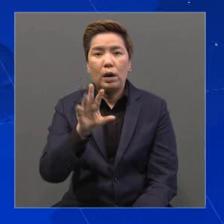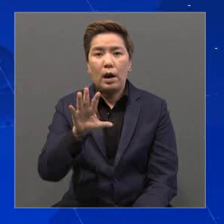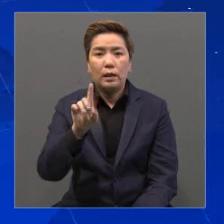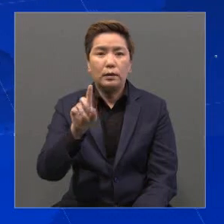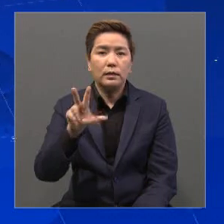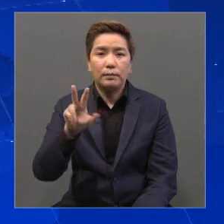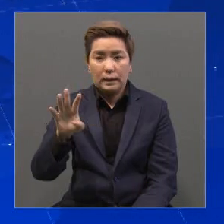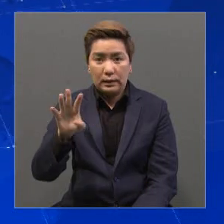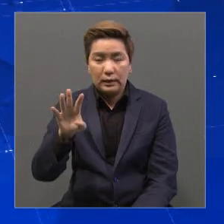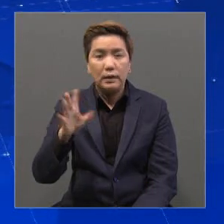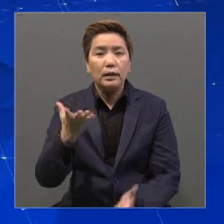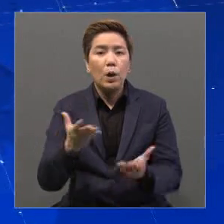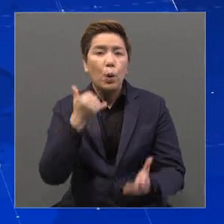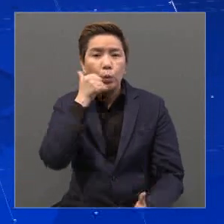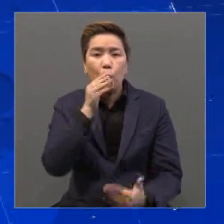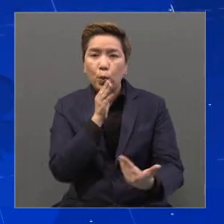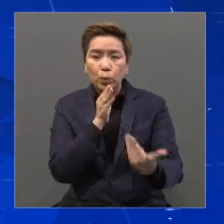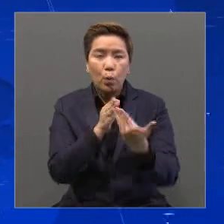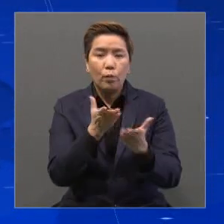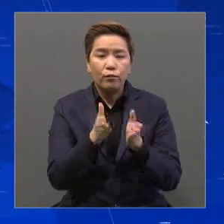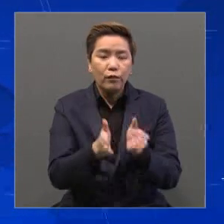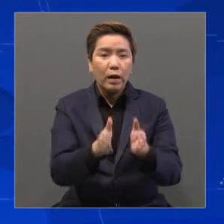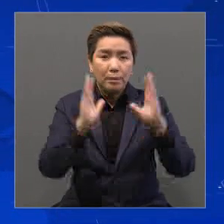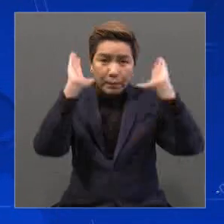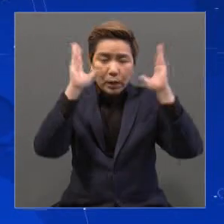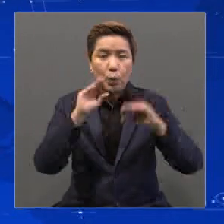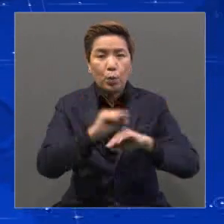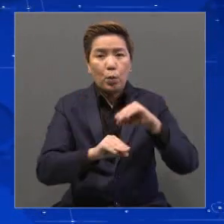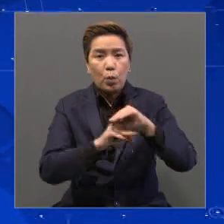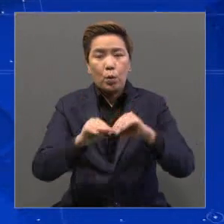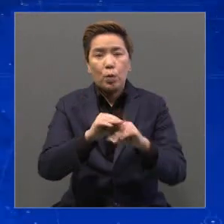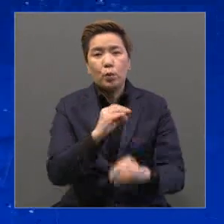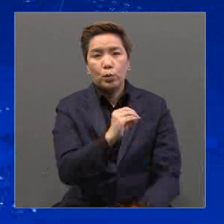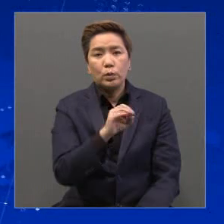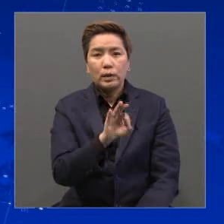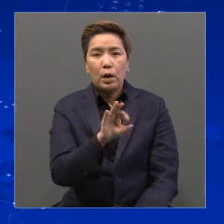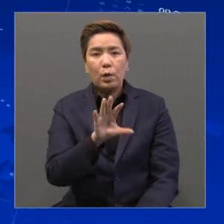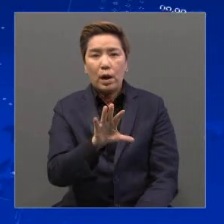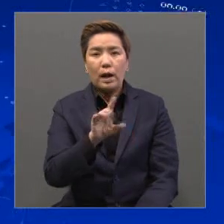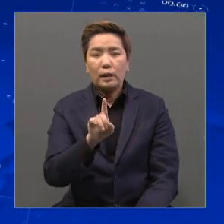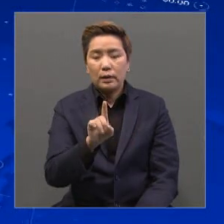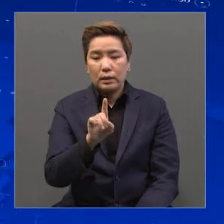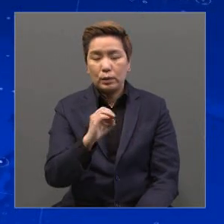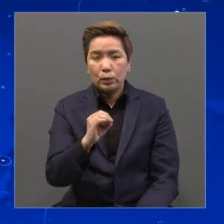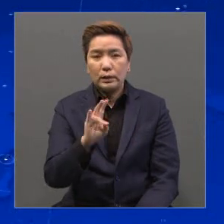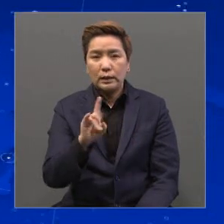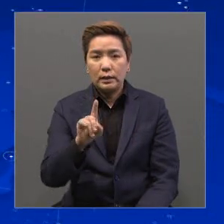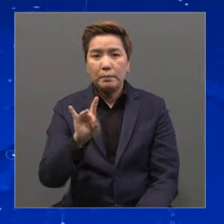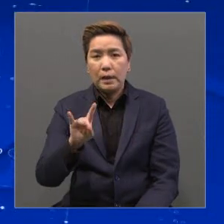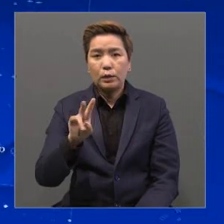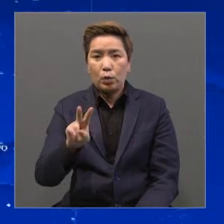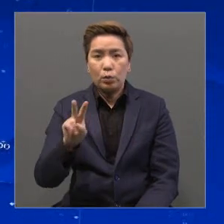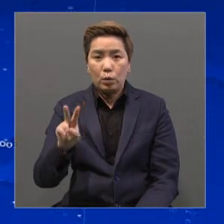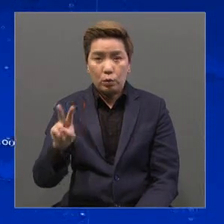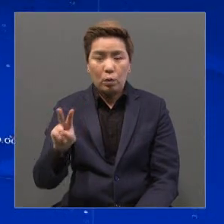065942-5134หรือโทรตรงไปเลยที่ฝ่ายประชาสัมพันธ์โครงการ 09 5071 822